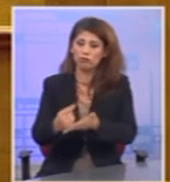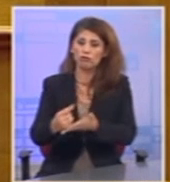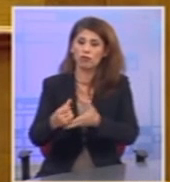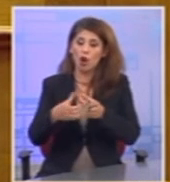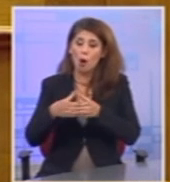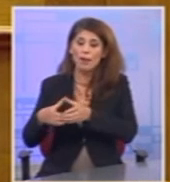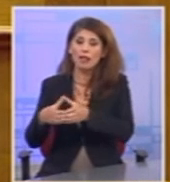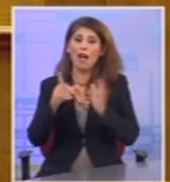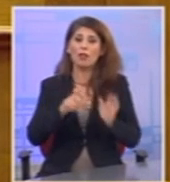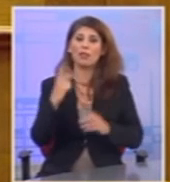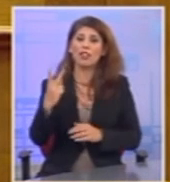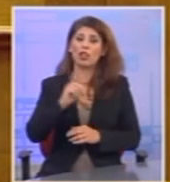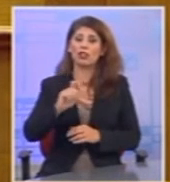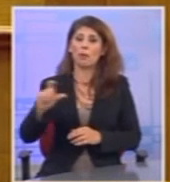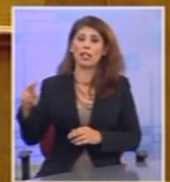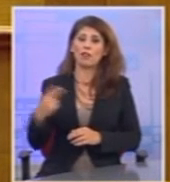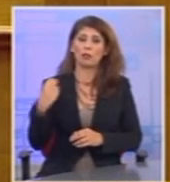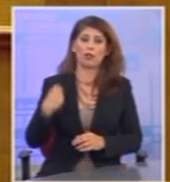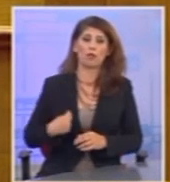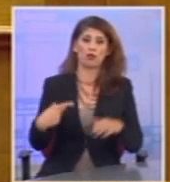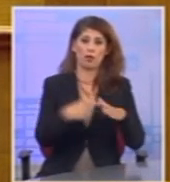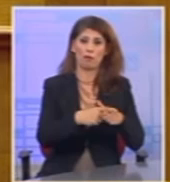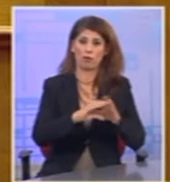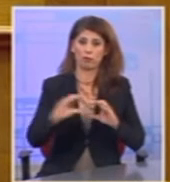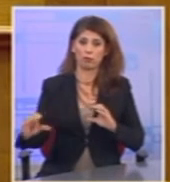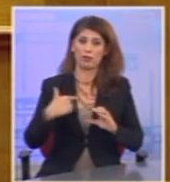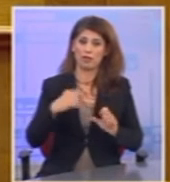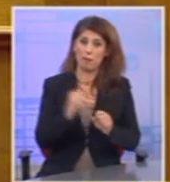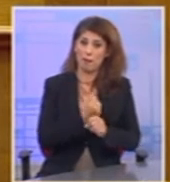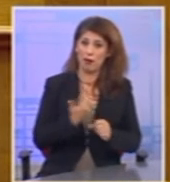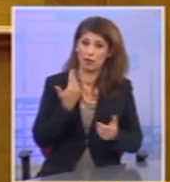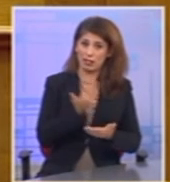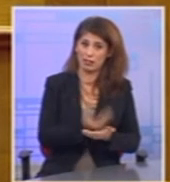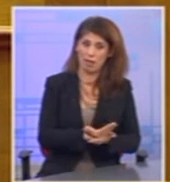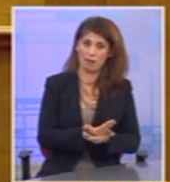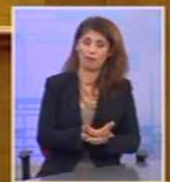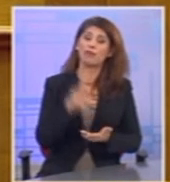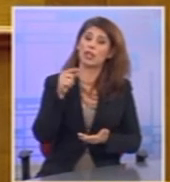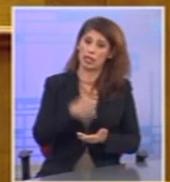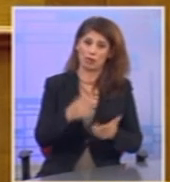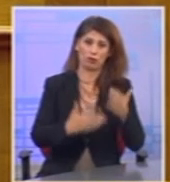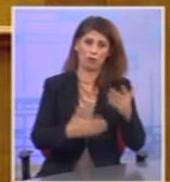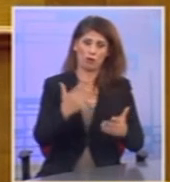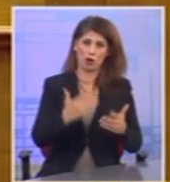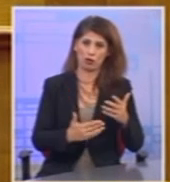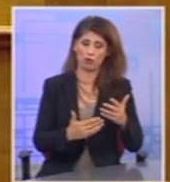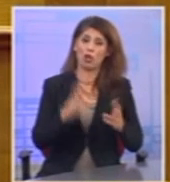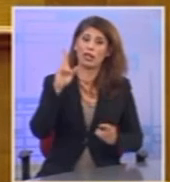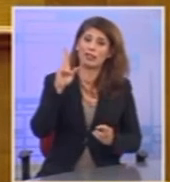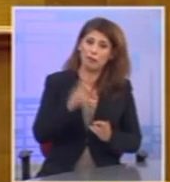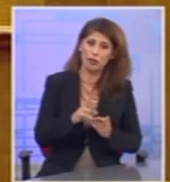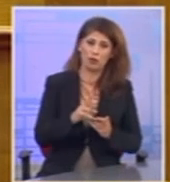72 εκατομμύρια ευρώ από τα δημόσια ταμεία. Εμείς επιμένουμε και ζητάμε και σε αυτό το προϋπολογισμό τη